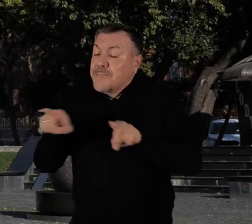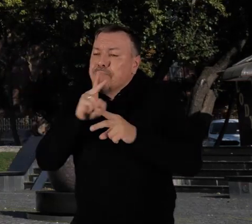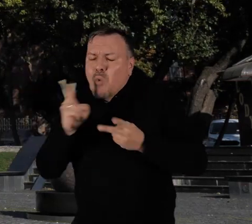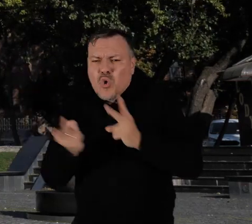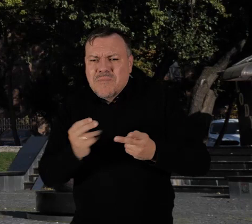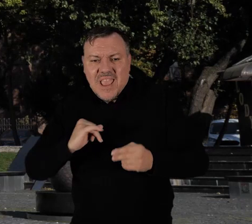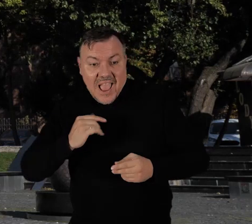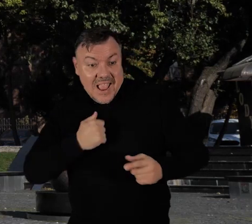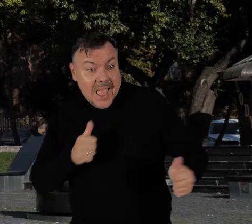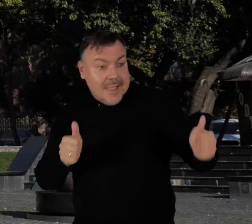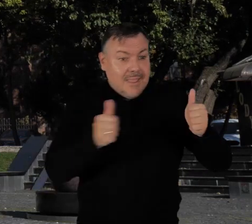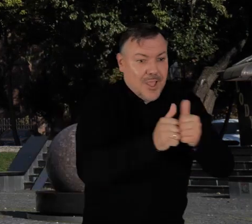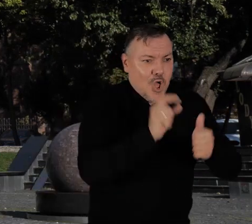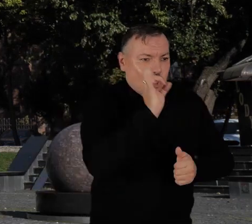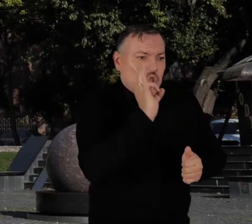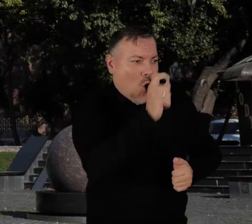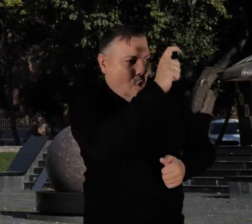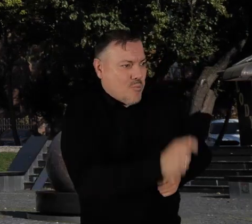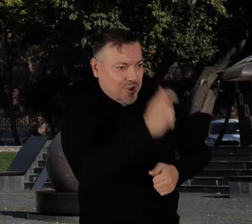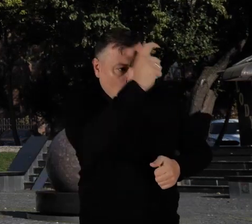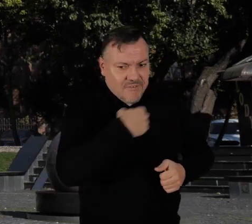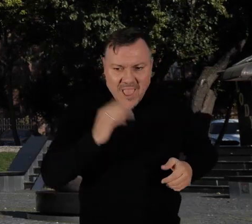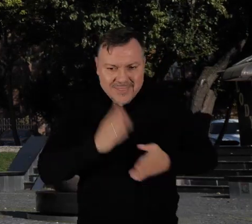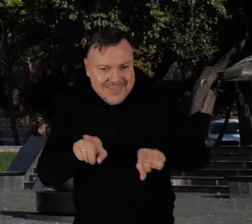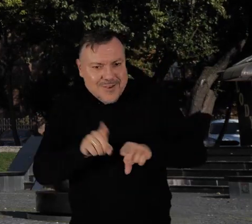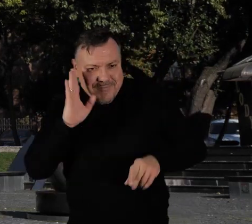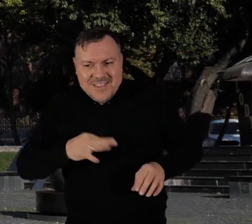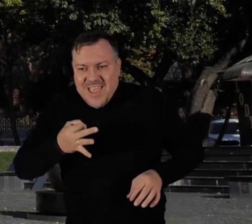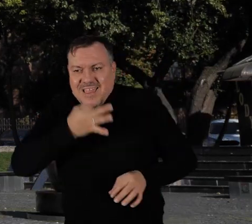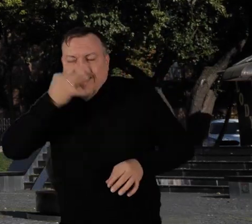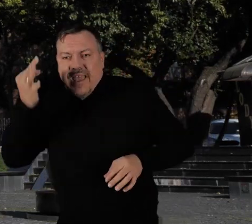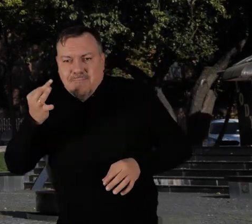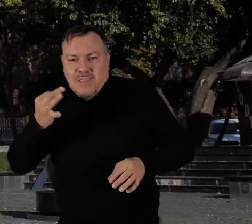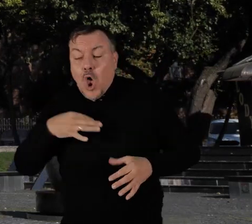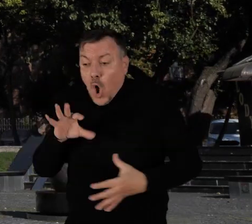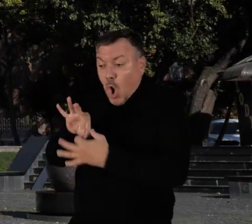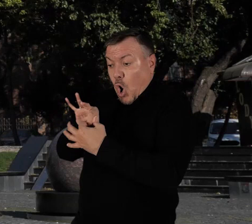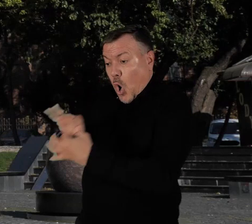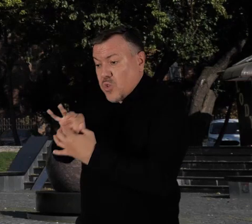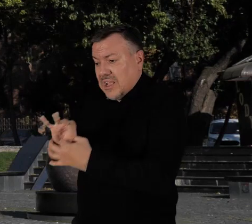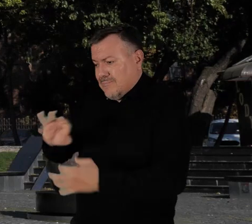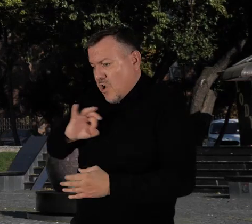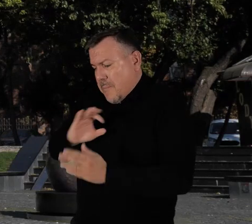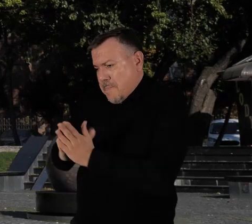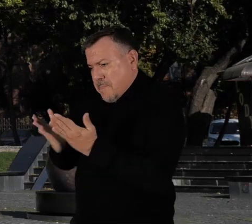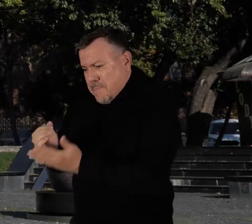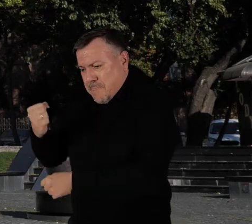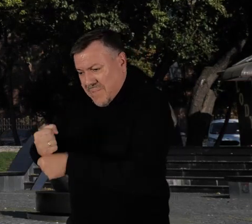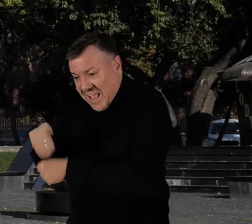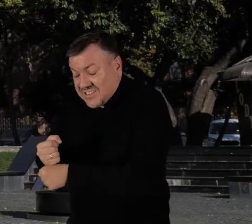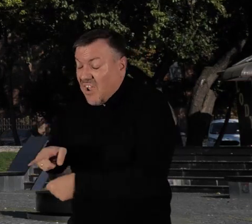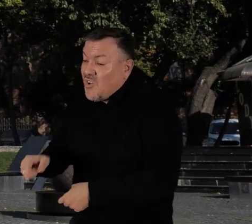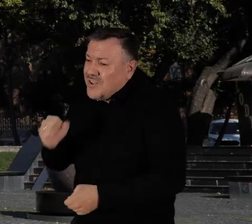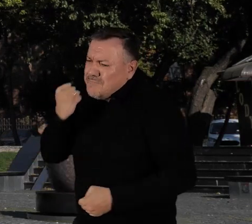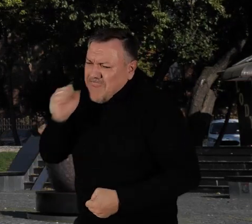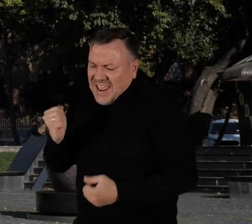jak przybywanie z dobrym człowiekiem pomaga stawać się lepszym. Ale chciałoby się powiedzieć, kontakt z własną pracą jest jeszcze bardziej intymny niż mogą